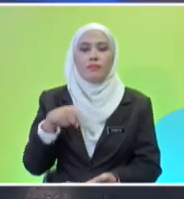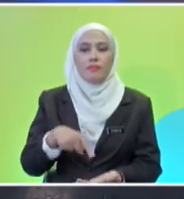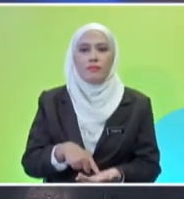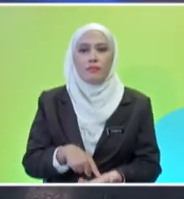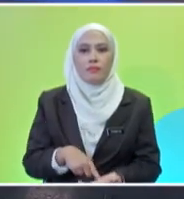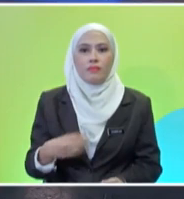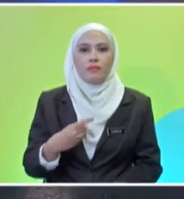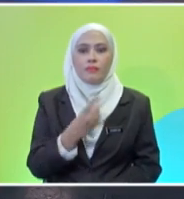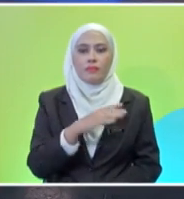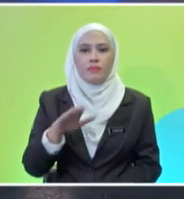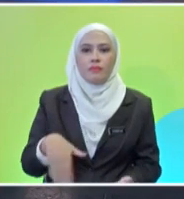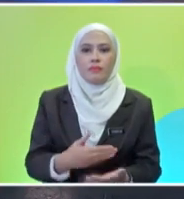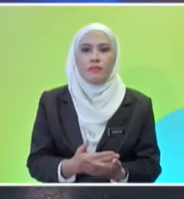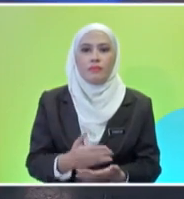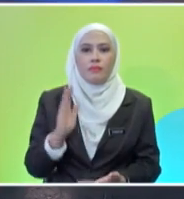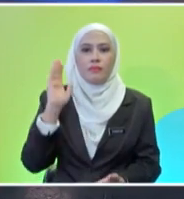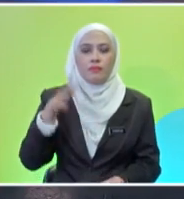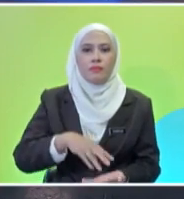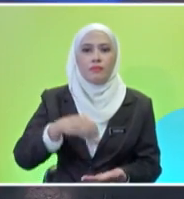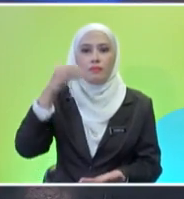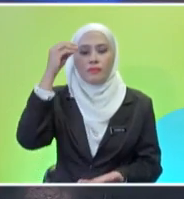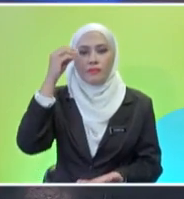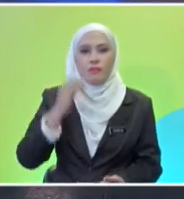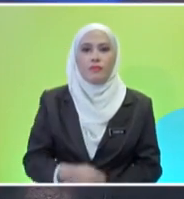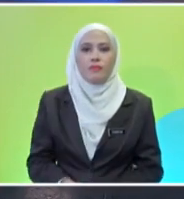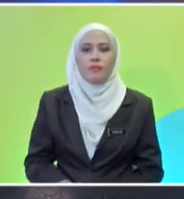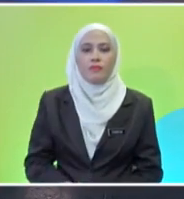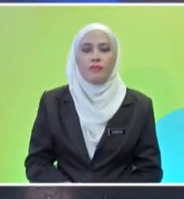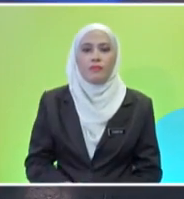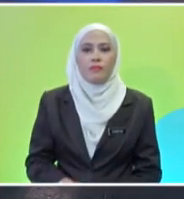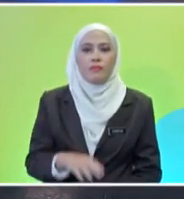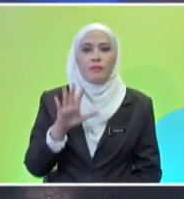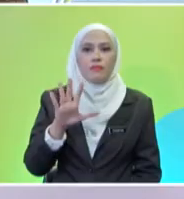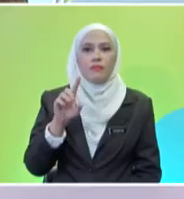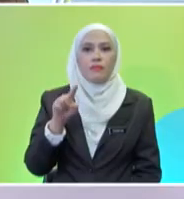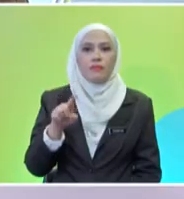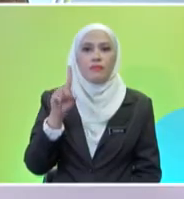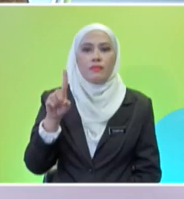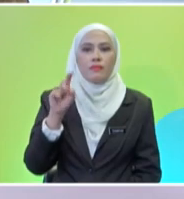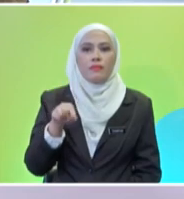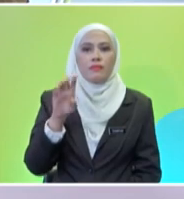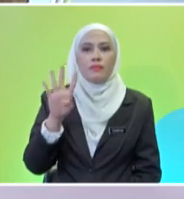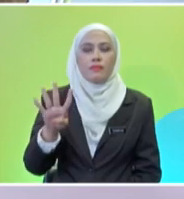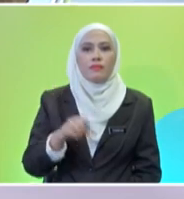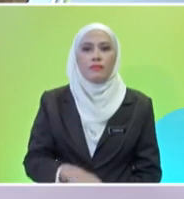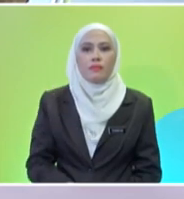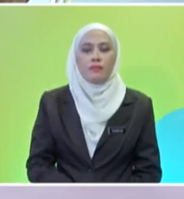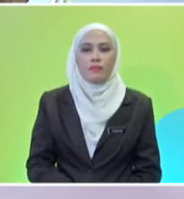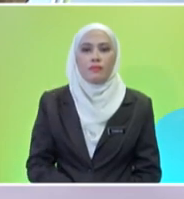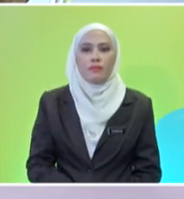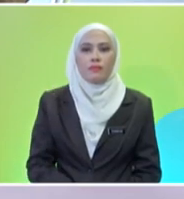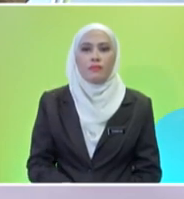tentang eee kemarin 5.1.4 yaitu memahami dan menggunakan kata tugas mengikut konteks yaitu